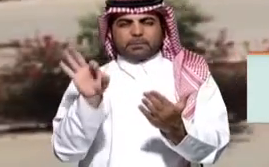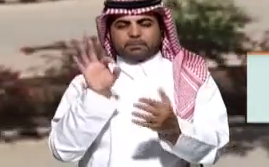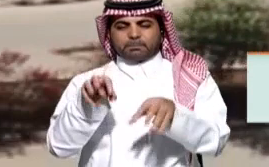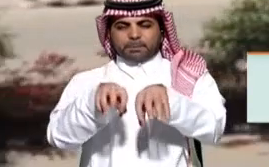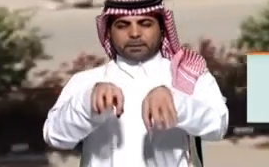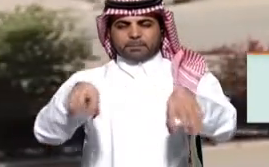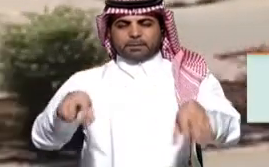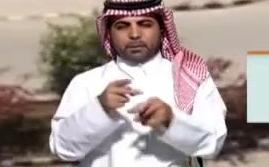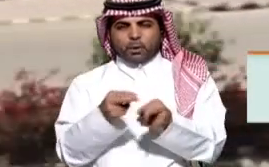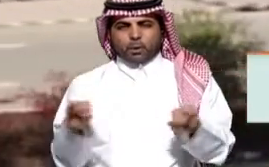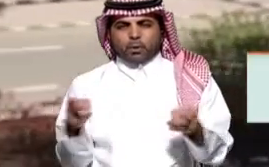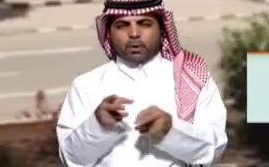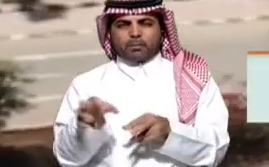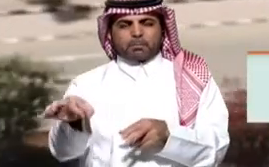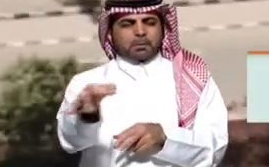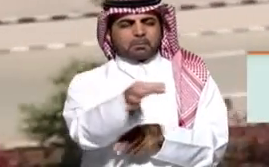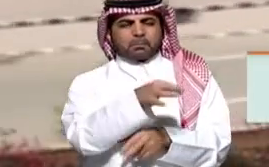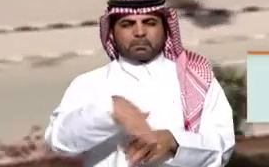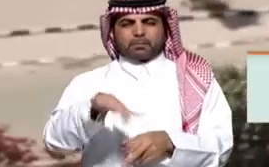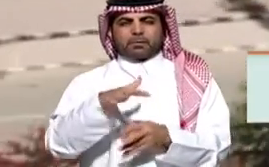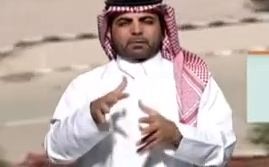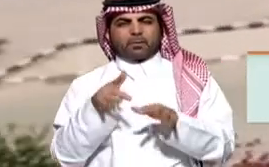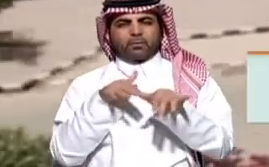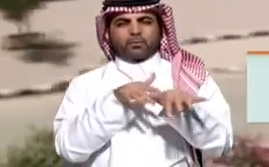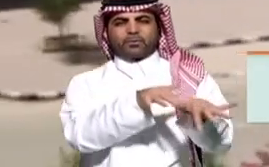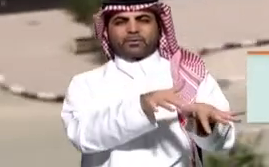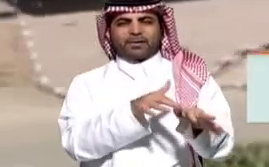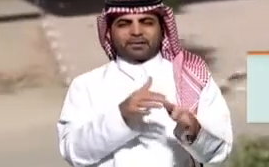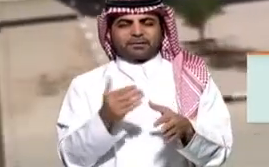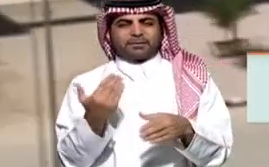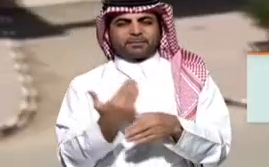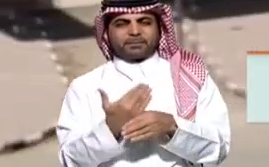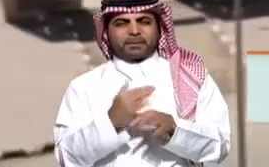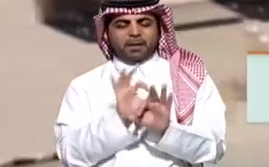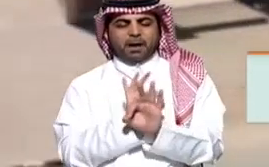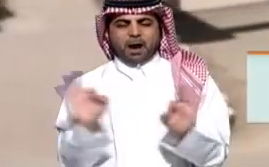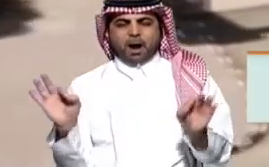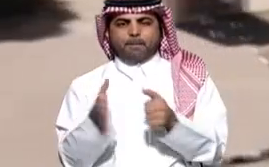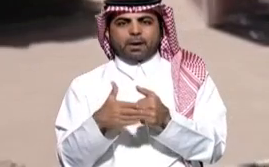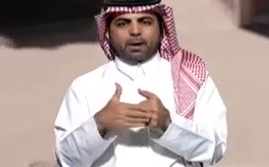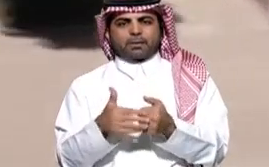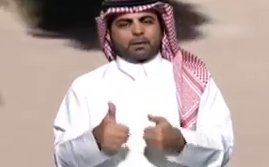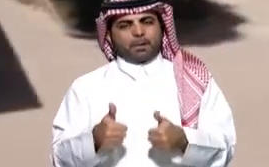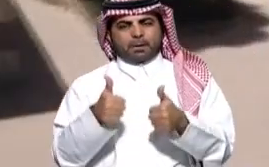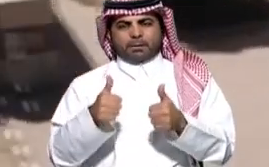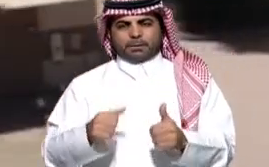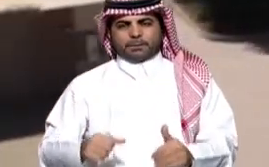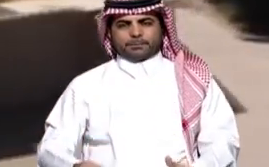المتنوعة التي توفرها الضواحي إقبالا من المستفيدين نظرا لتكامل الخدمات فيها.